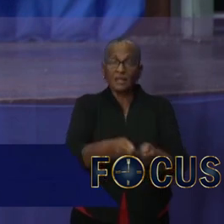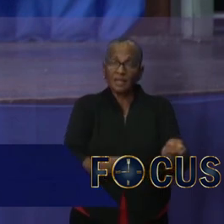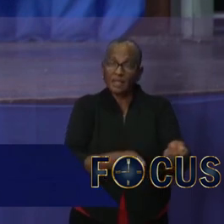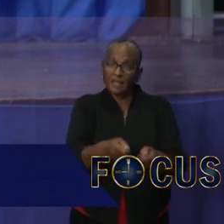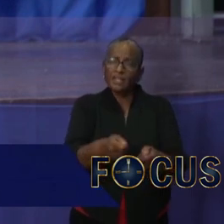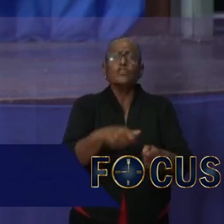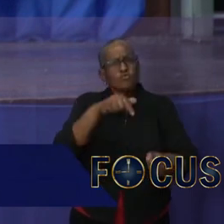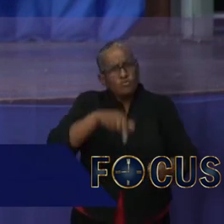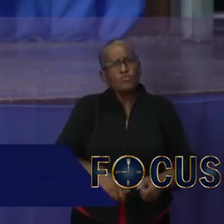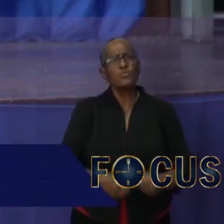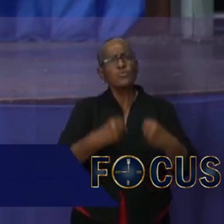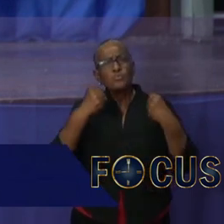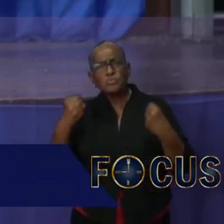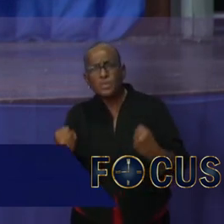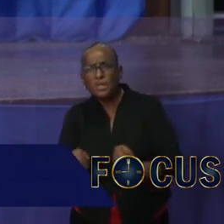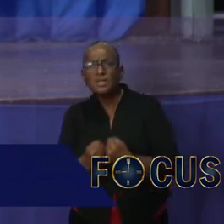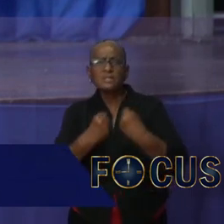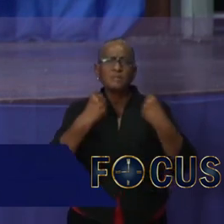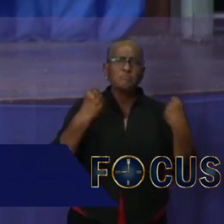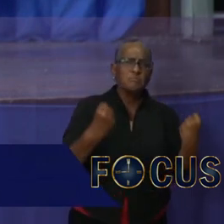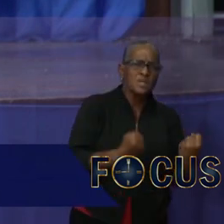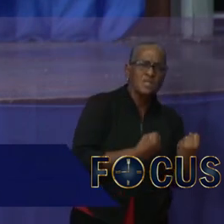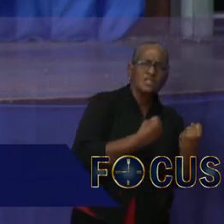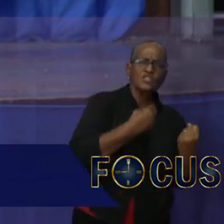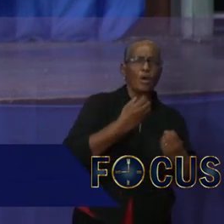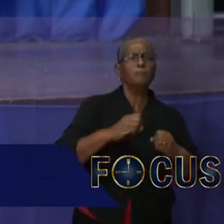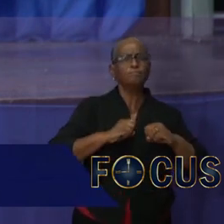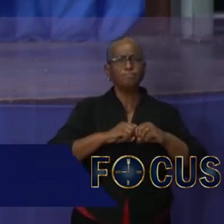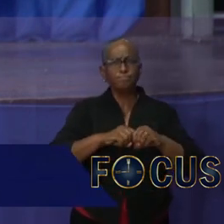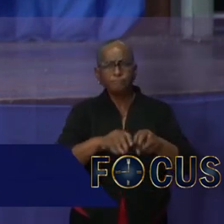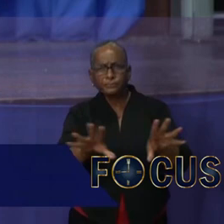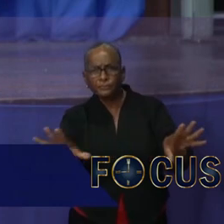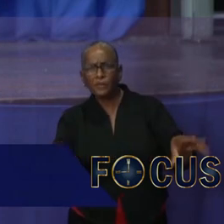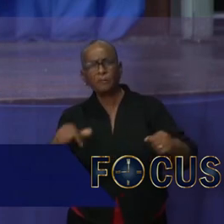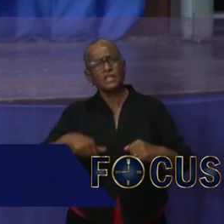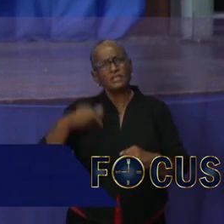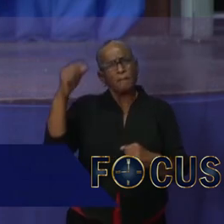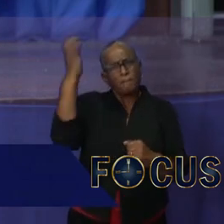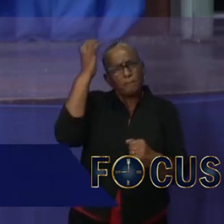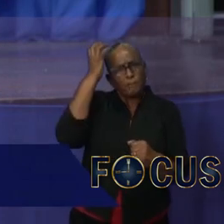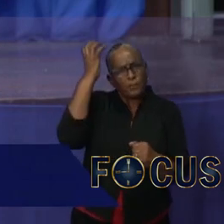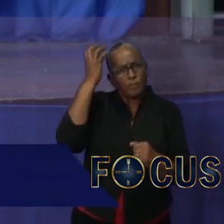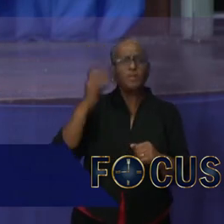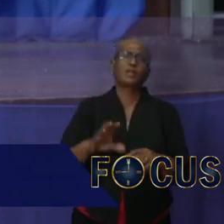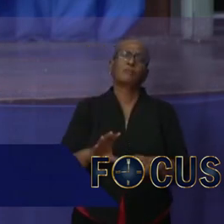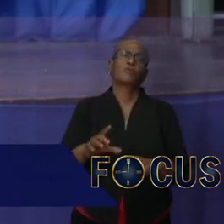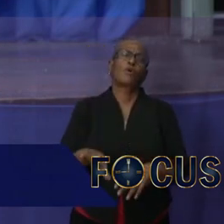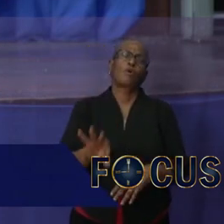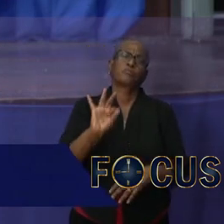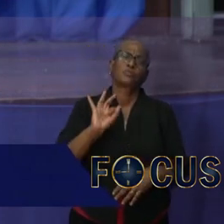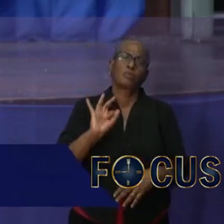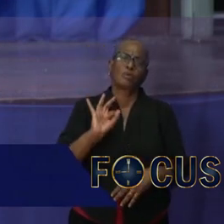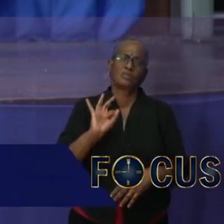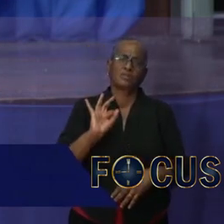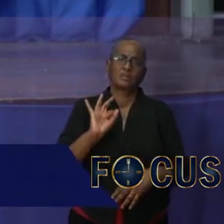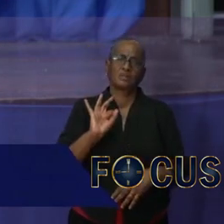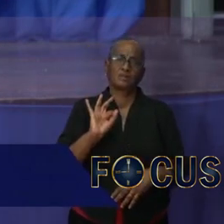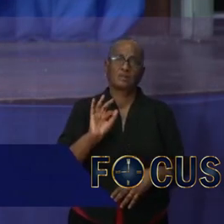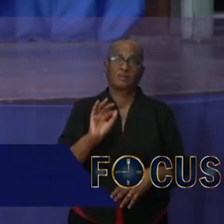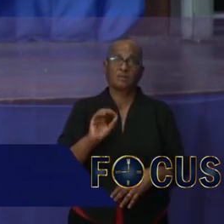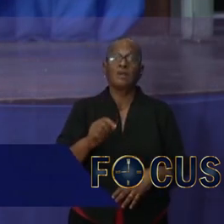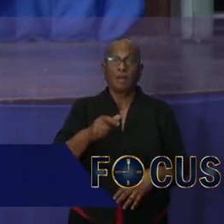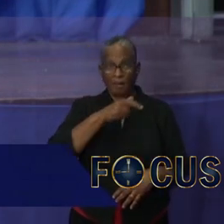is bezig om beleid los te gooien op al deze problemen. De president gaat